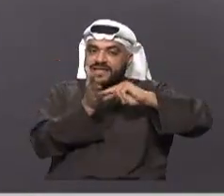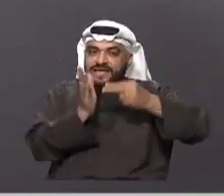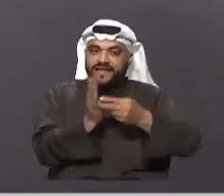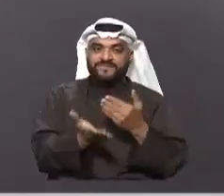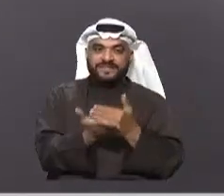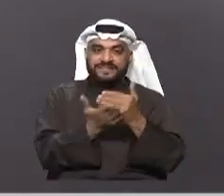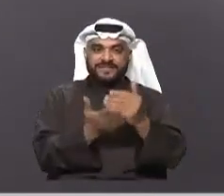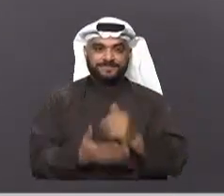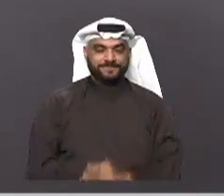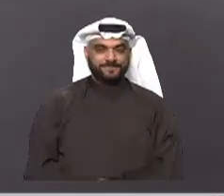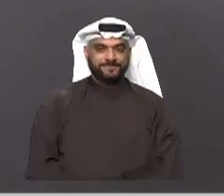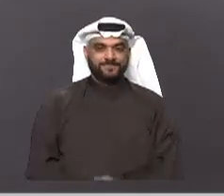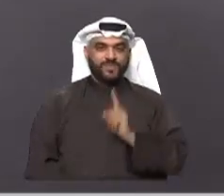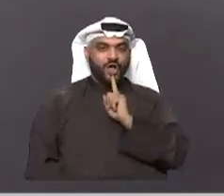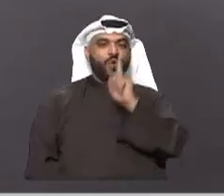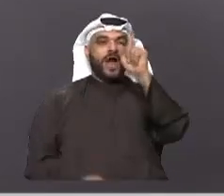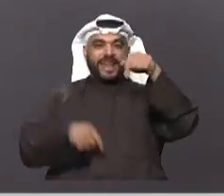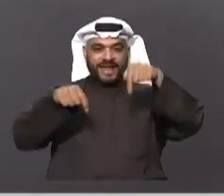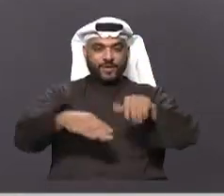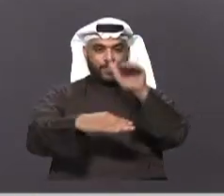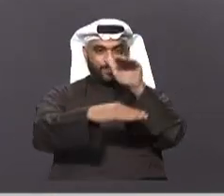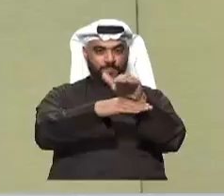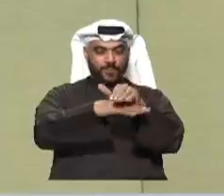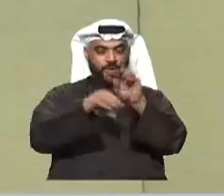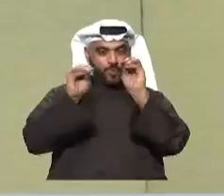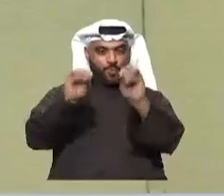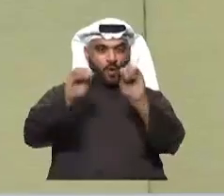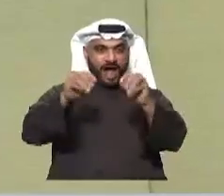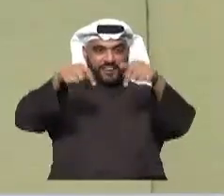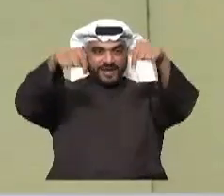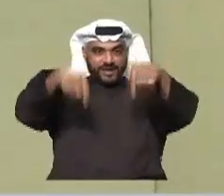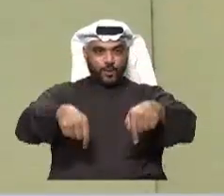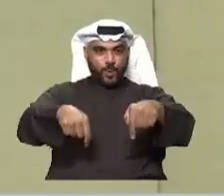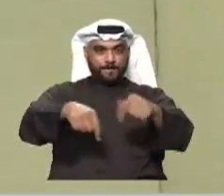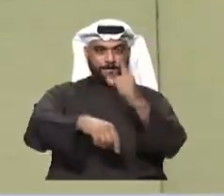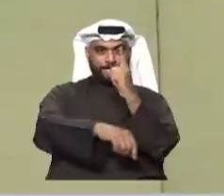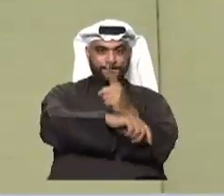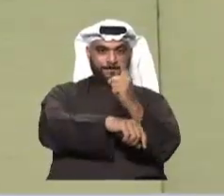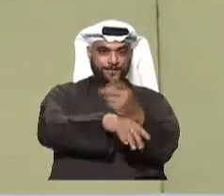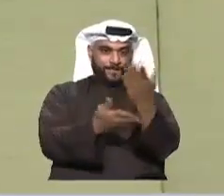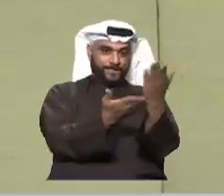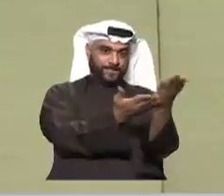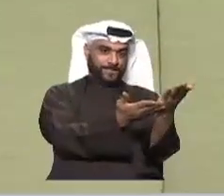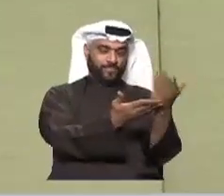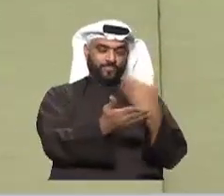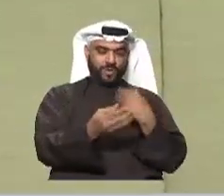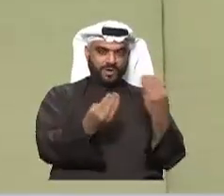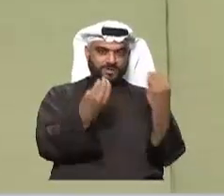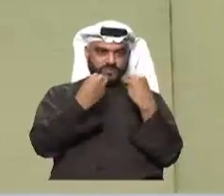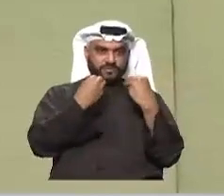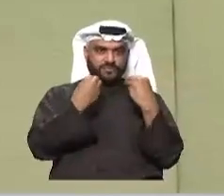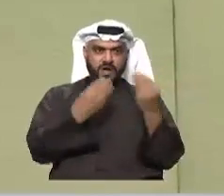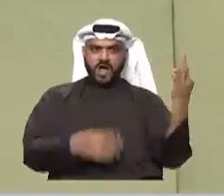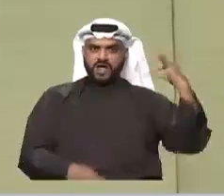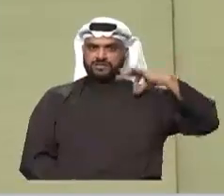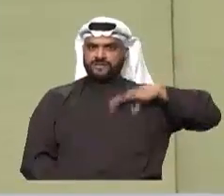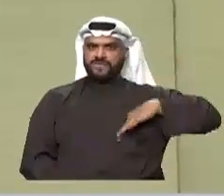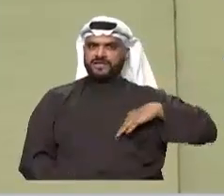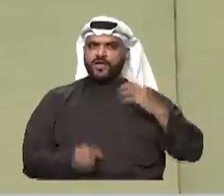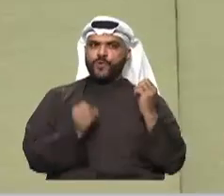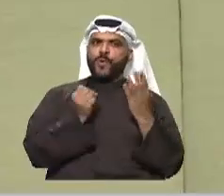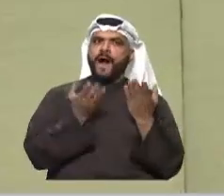والله عن المحاضره اليوم همم مع الاستاذ الجراح همم استفدنا اشياء يعني همم